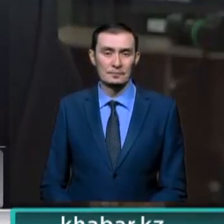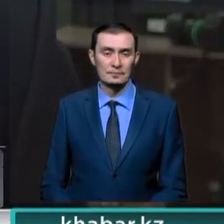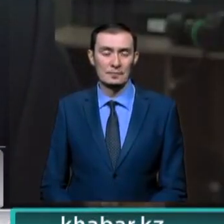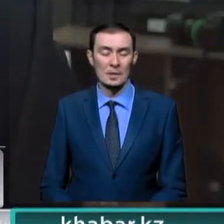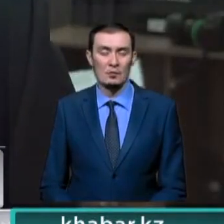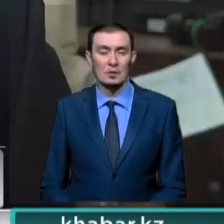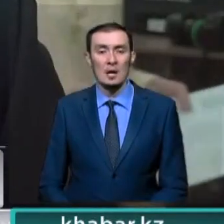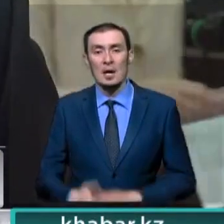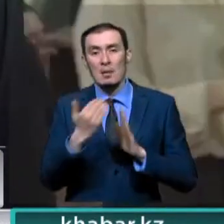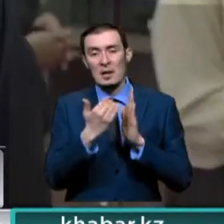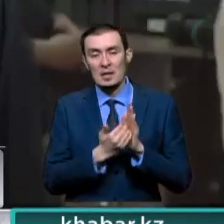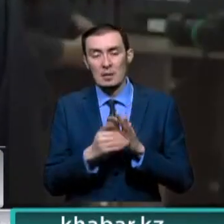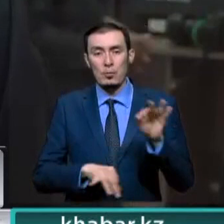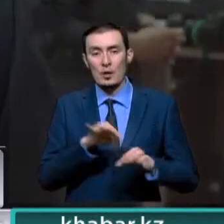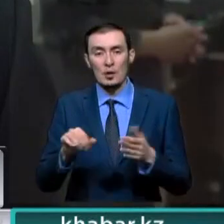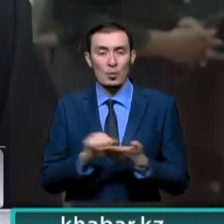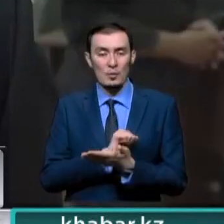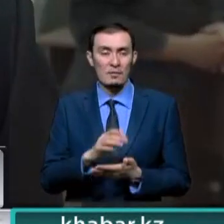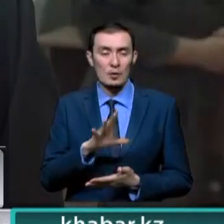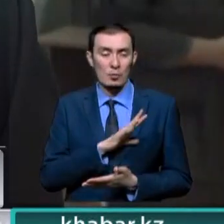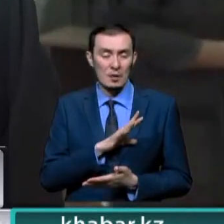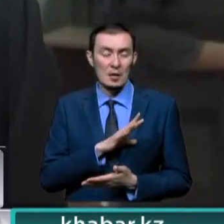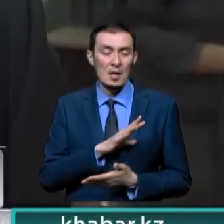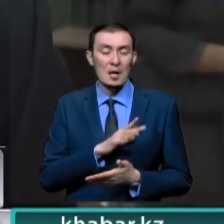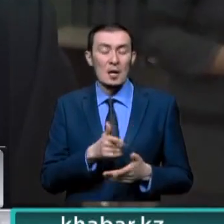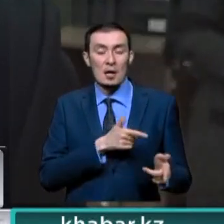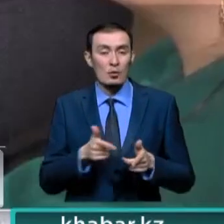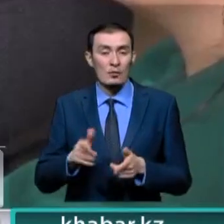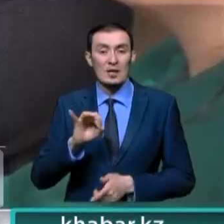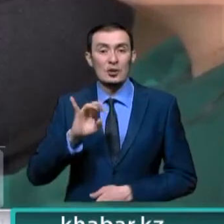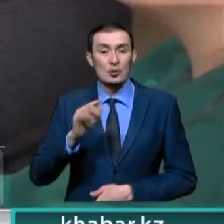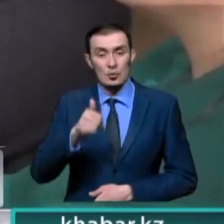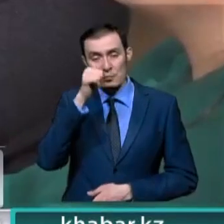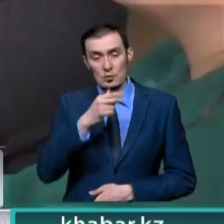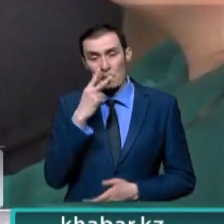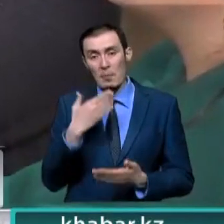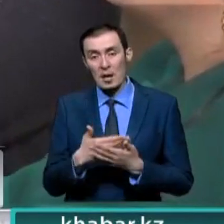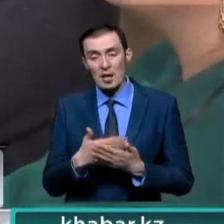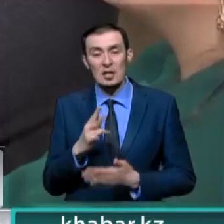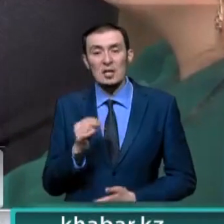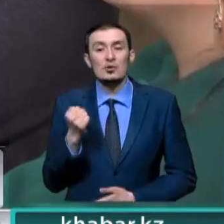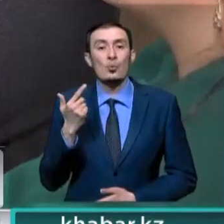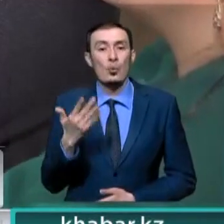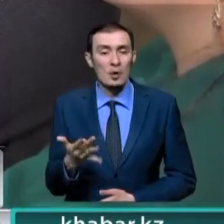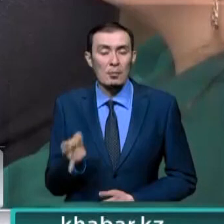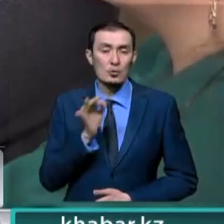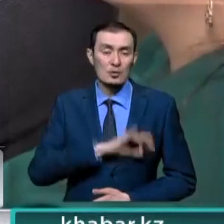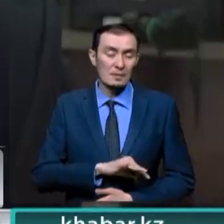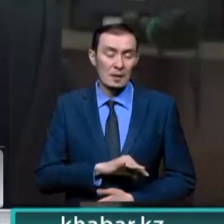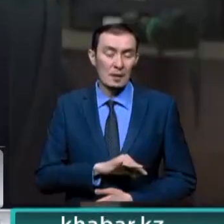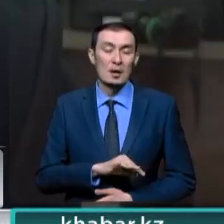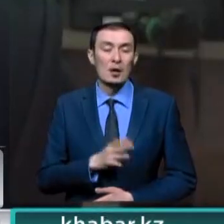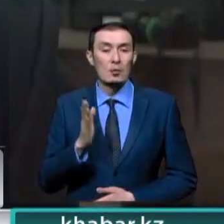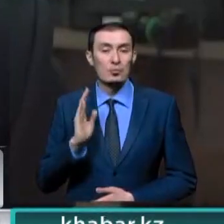Тот пакет нормативных проектов документов, который будет сформирован уже к июню, покажет, насколько продуктивно, насколько